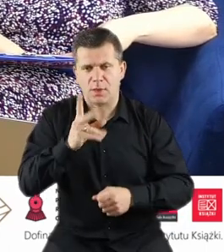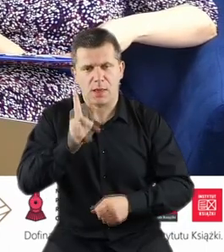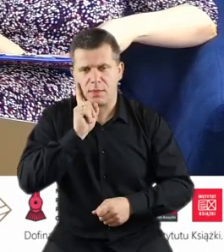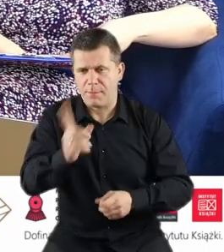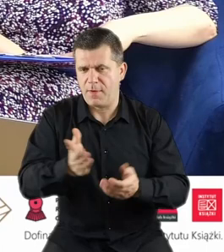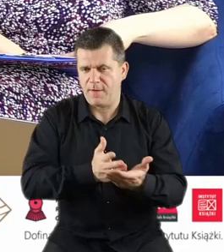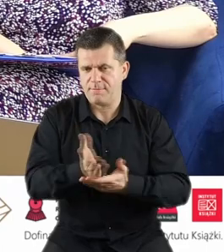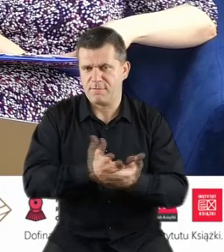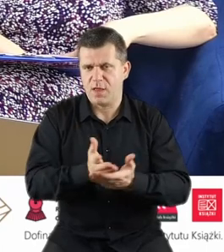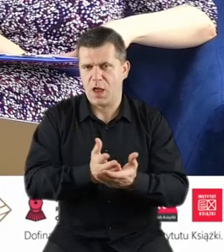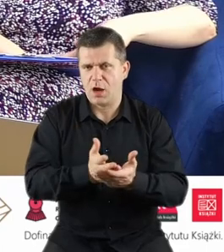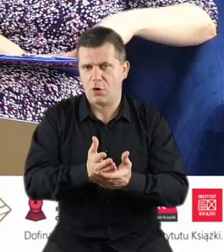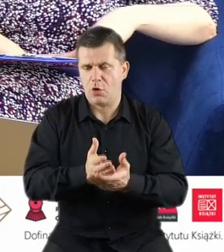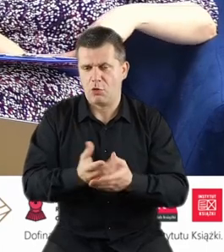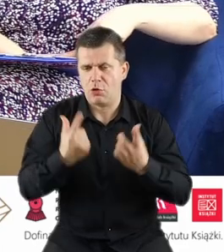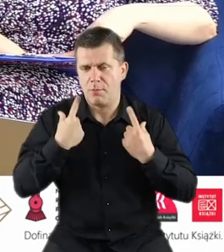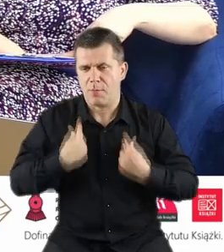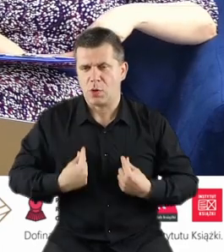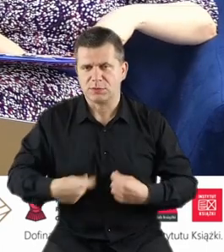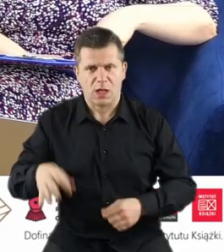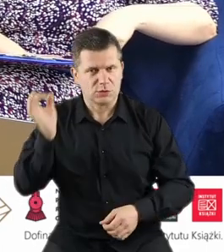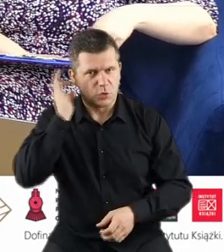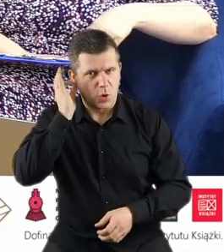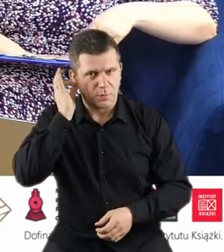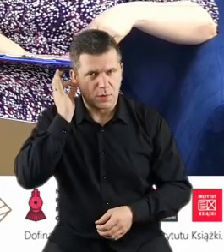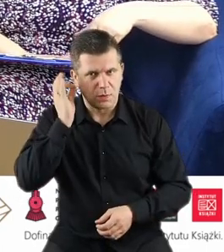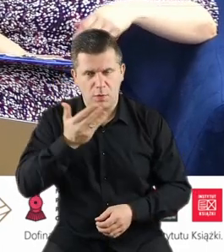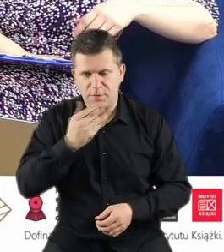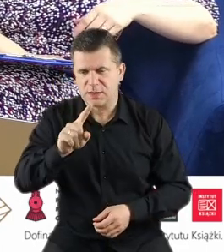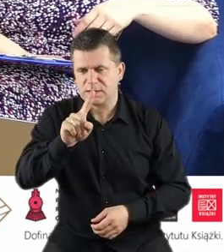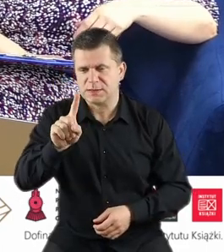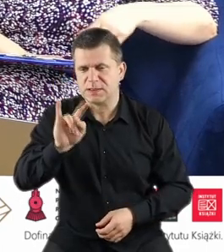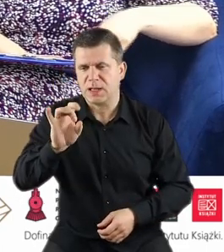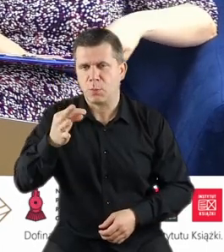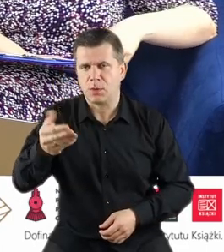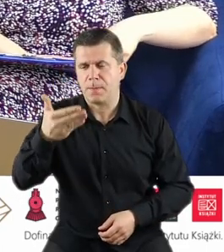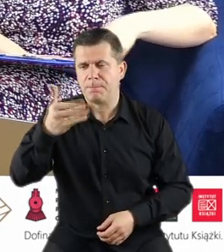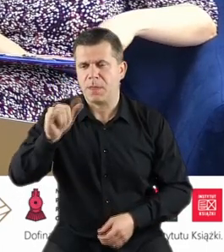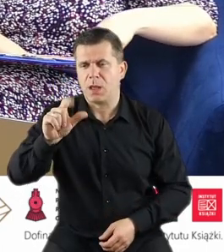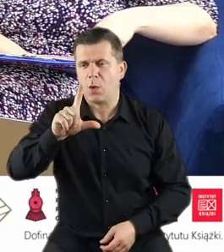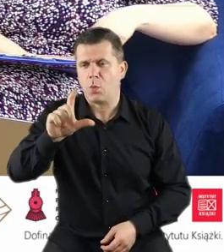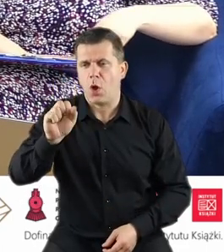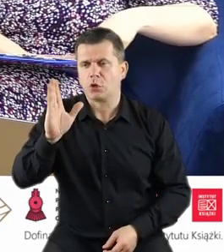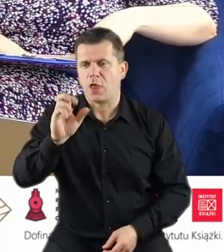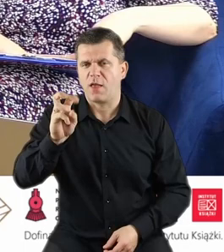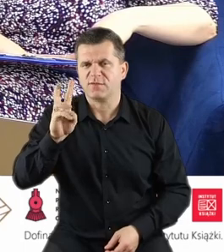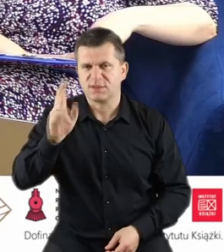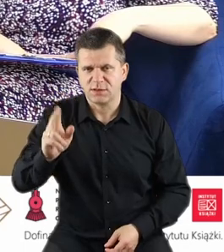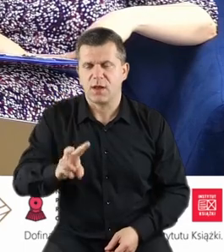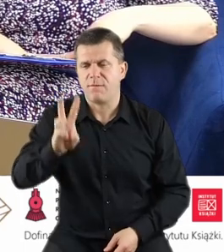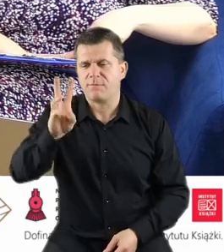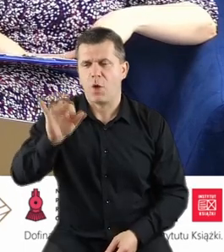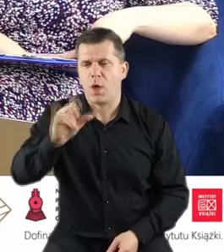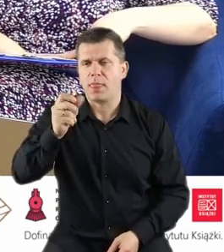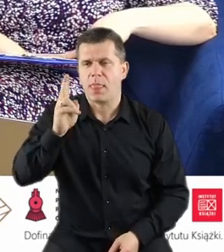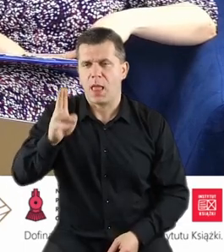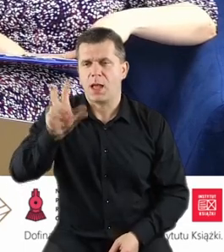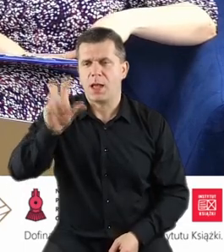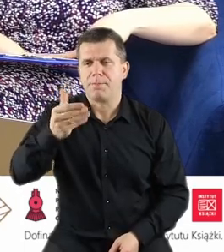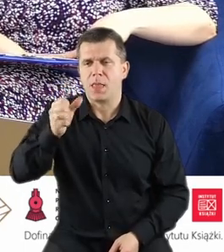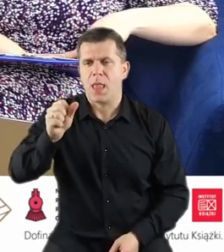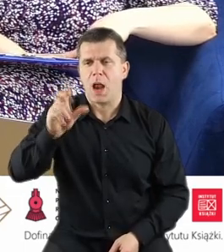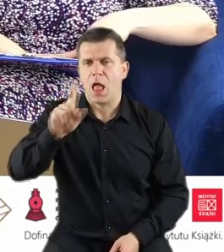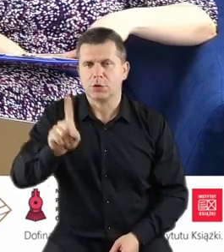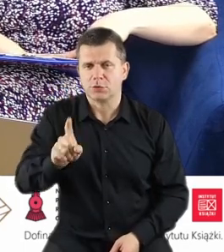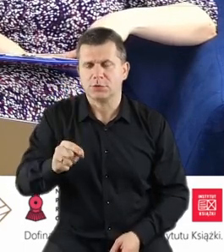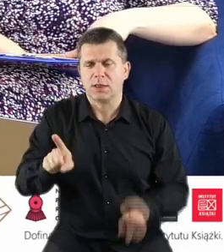wiarygodne według niej postaci kobiet. Mówiła o Zygmuncie Miłoszewskim, mówiła o Wojtku Chmielarzu i o panu. No to bardzo mi miło,